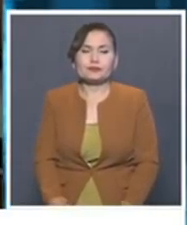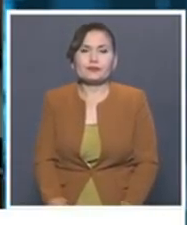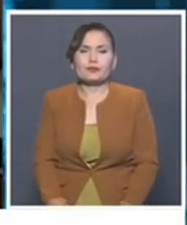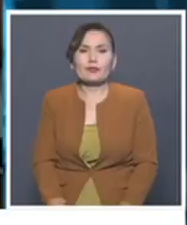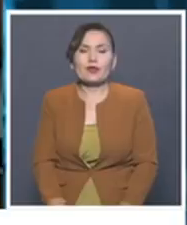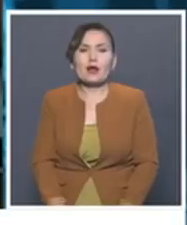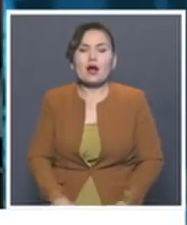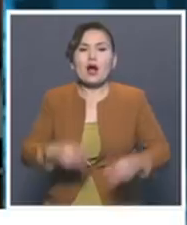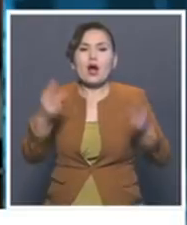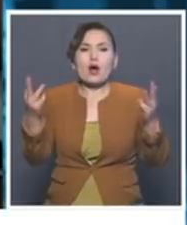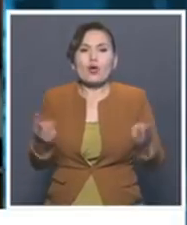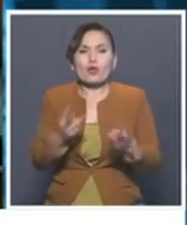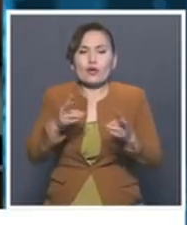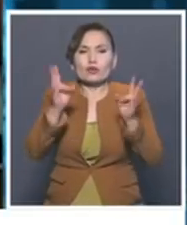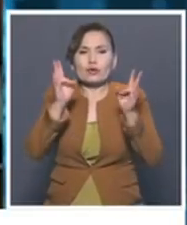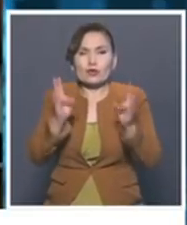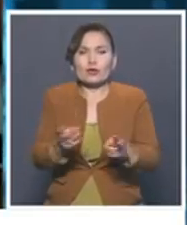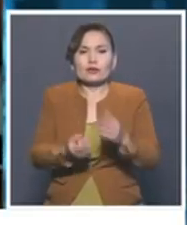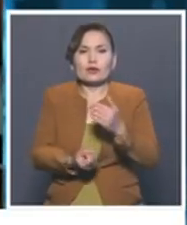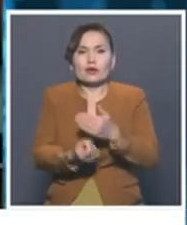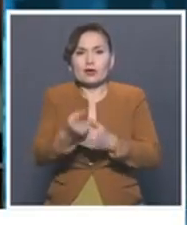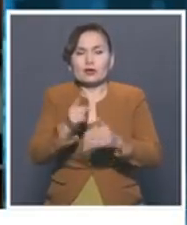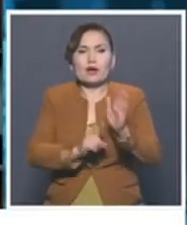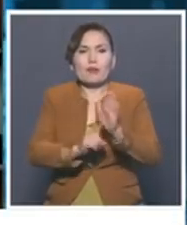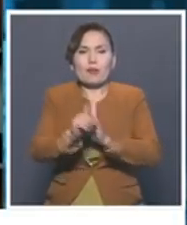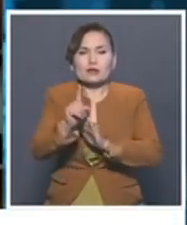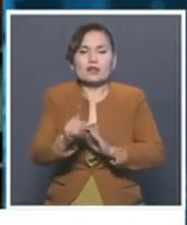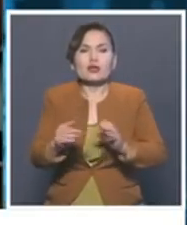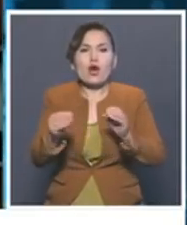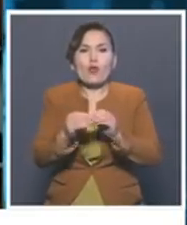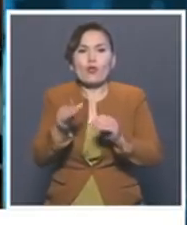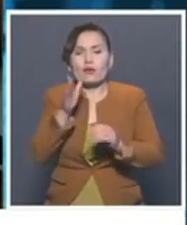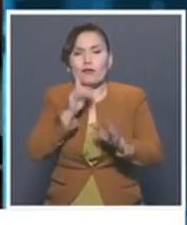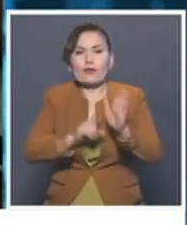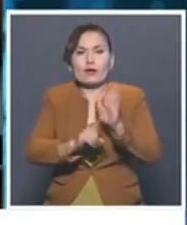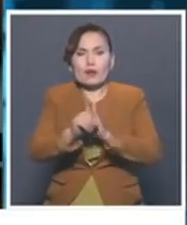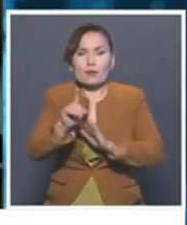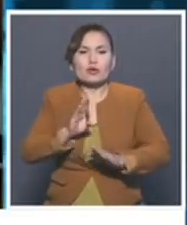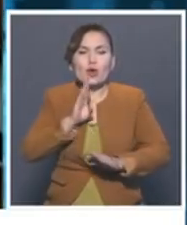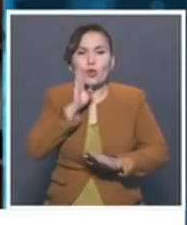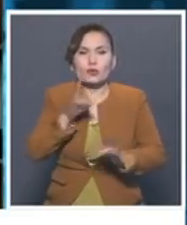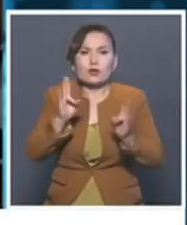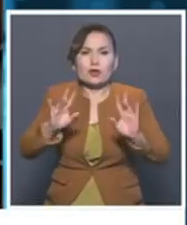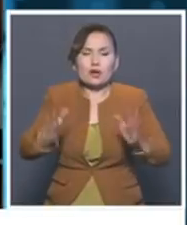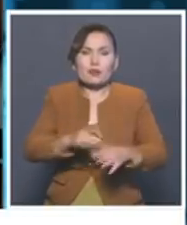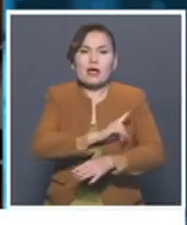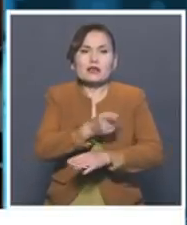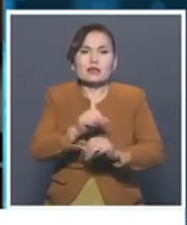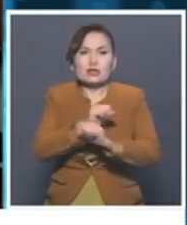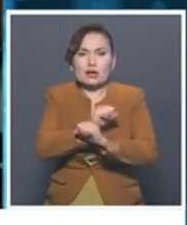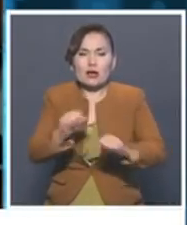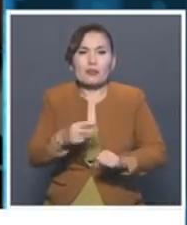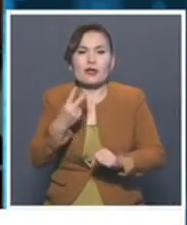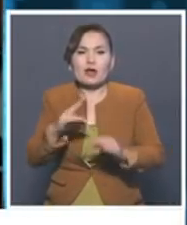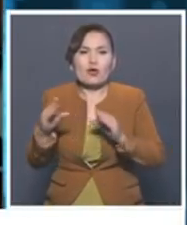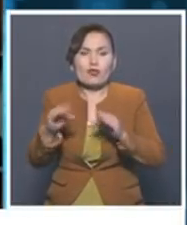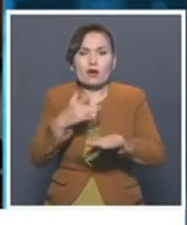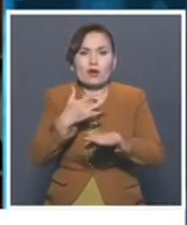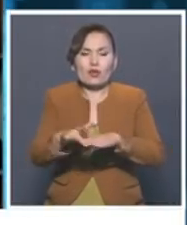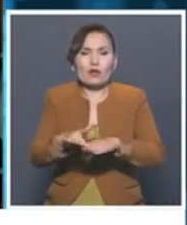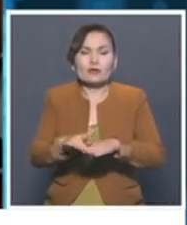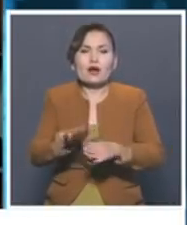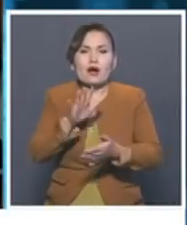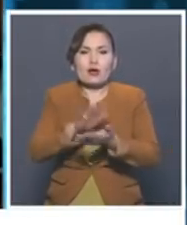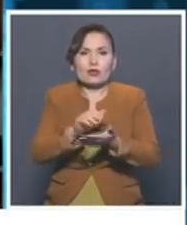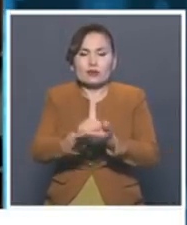Төтенше жағдай сағат 10-15-те болды. Автокөлік жанармай құю бекетіндегі газ құтысына соғылып жарылыс болып, екі көлік жанып кетті. Зардап шеккен екі